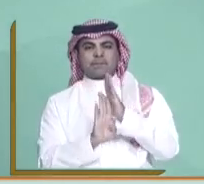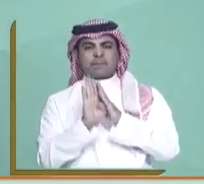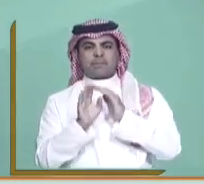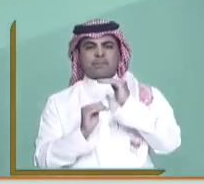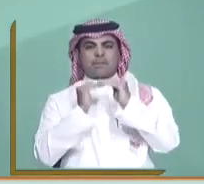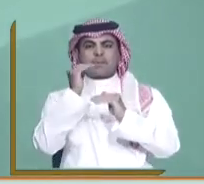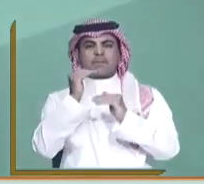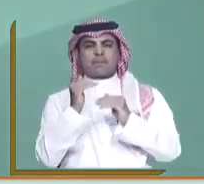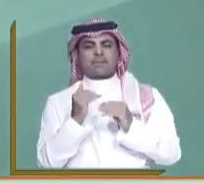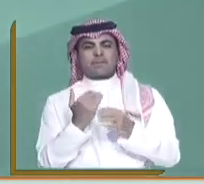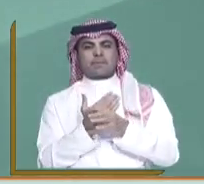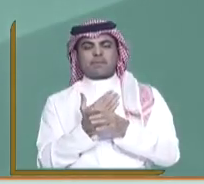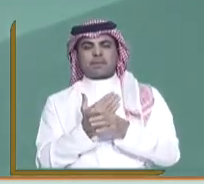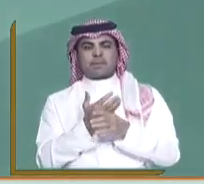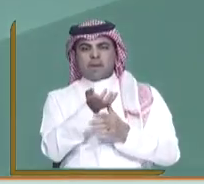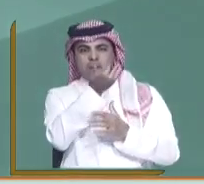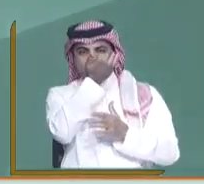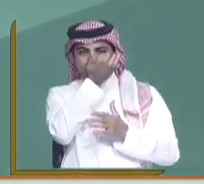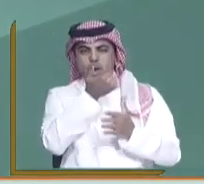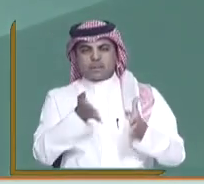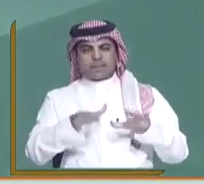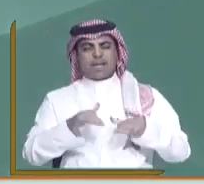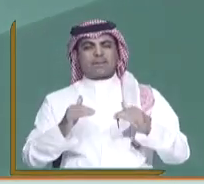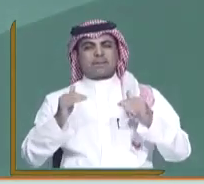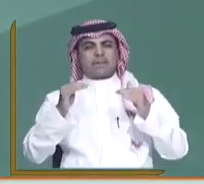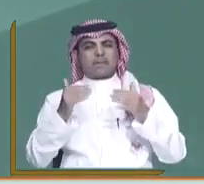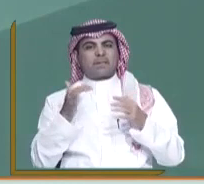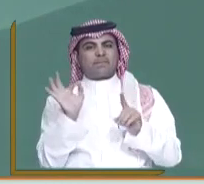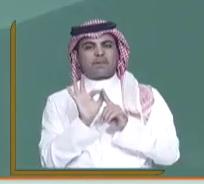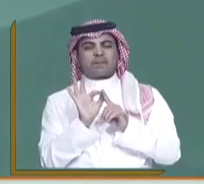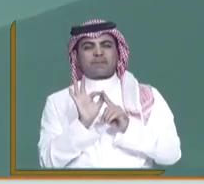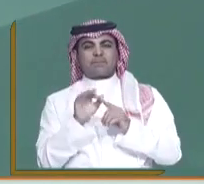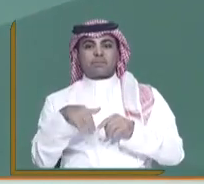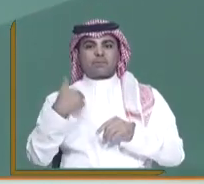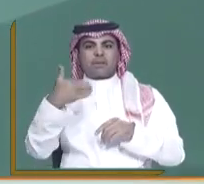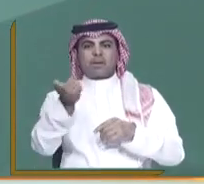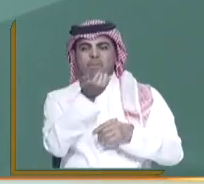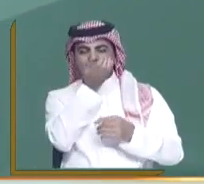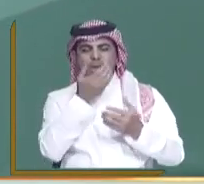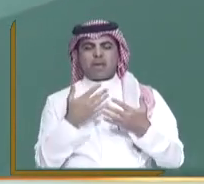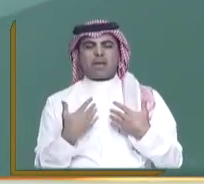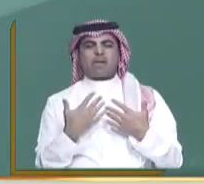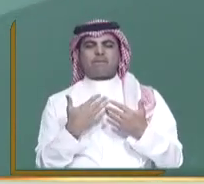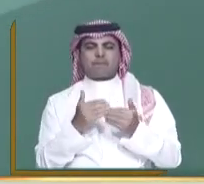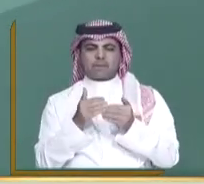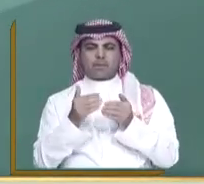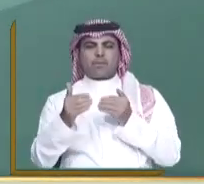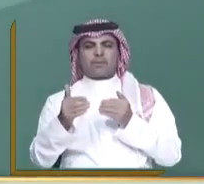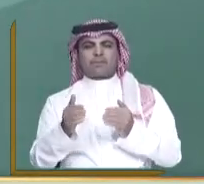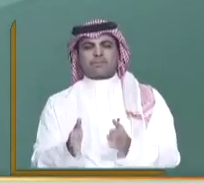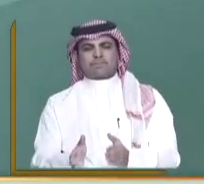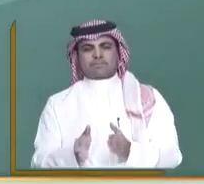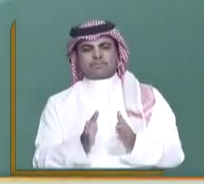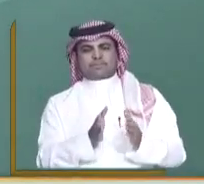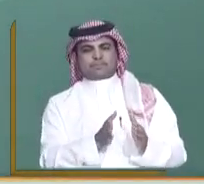الراميه الى ضمان وفره المياه لتمهد الطريق لمستقبل مائي امن ومستدام للجميع